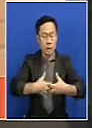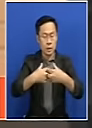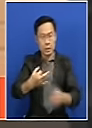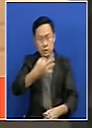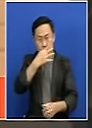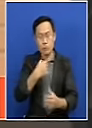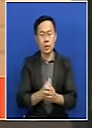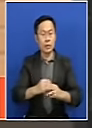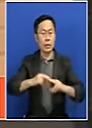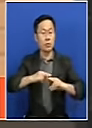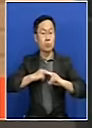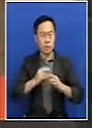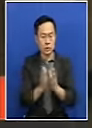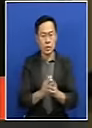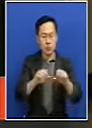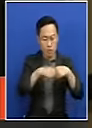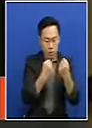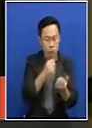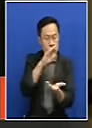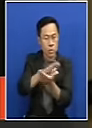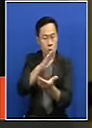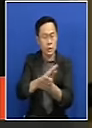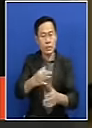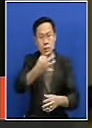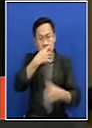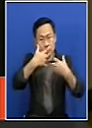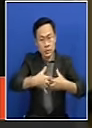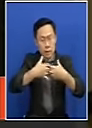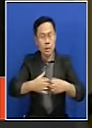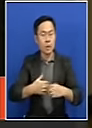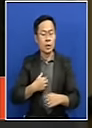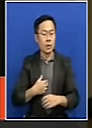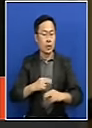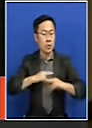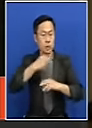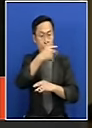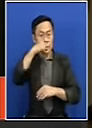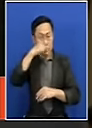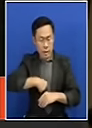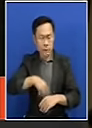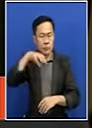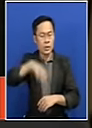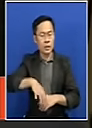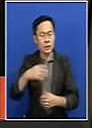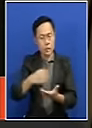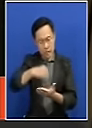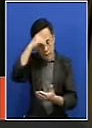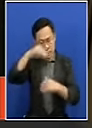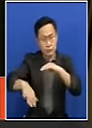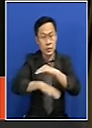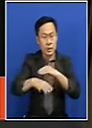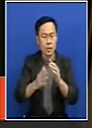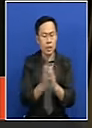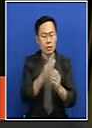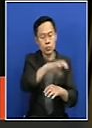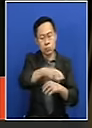การส่งเสริมการศึกษาเอกชนสมาคมโรงเรียนอาชีวศึกษาเอกชนแห่งประเทศไทยสำนักงานคณะกรรมการการศึกษาขั้นพื้นฐ